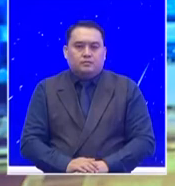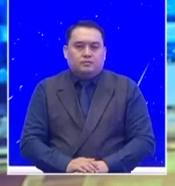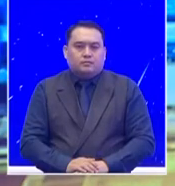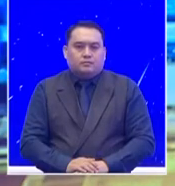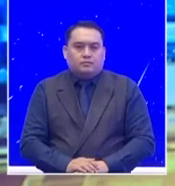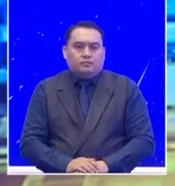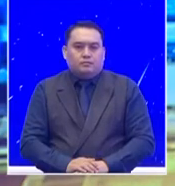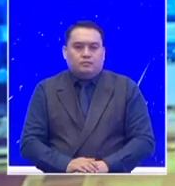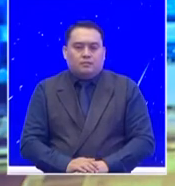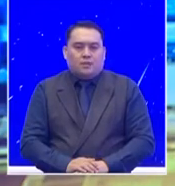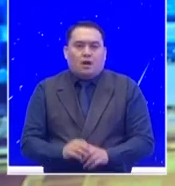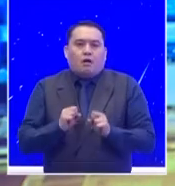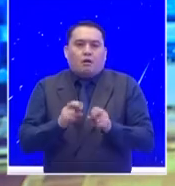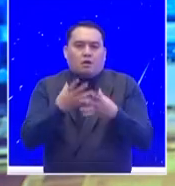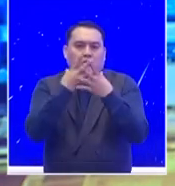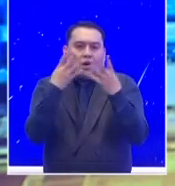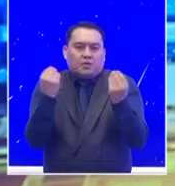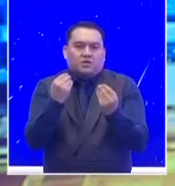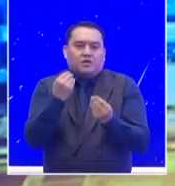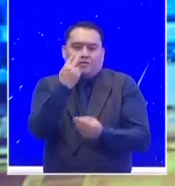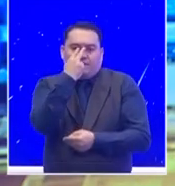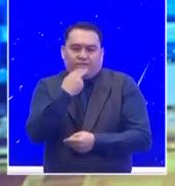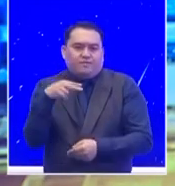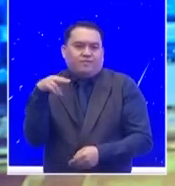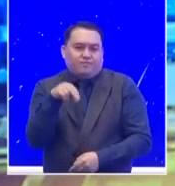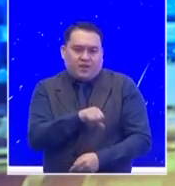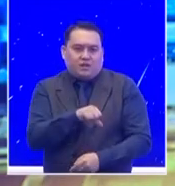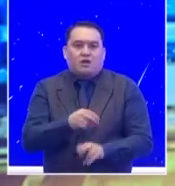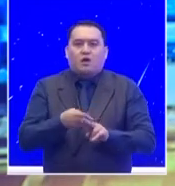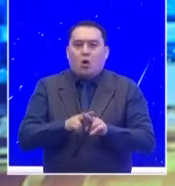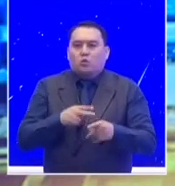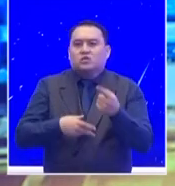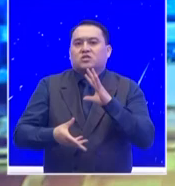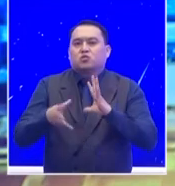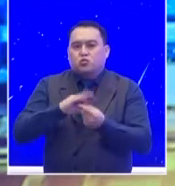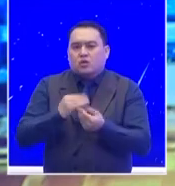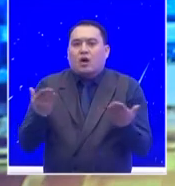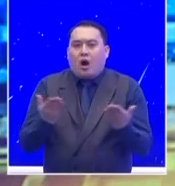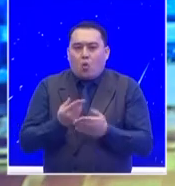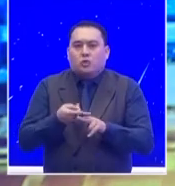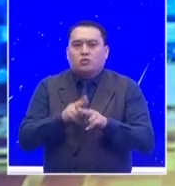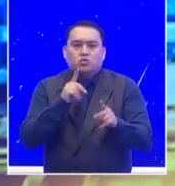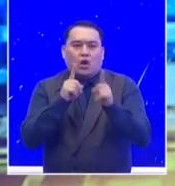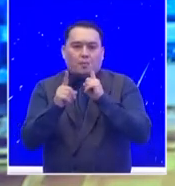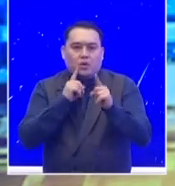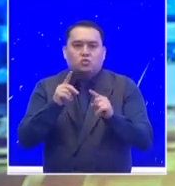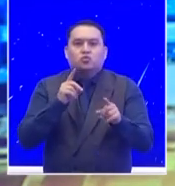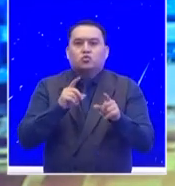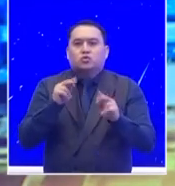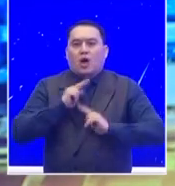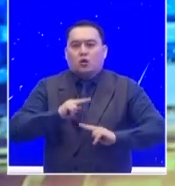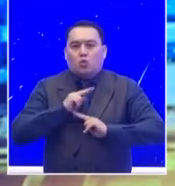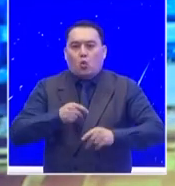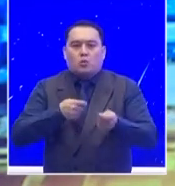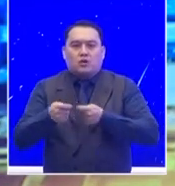К другим темам. Как избавиться от вредных привычек? Какие они несут последствия? Профилактический семинар прошел для